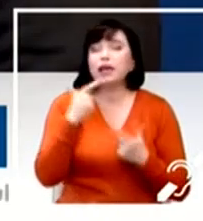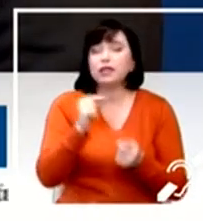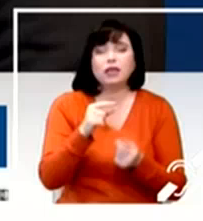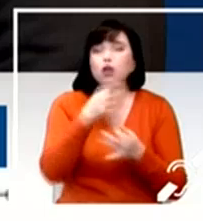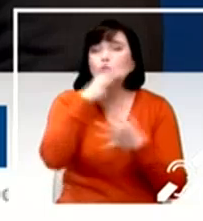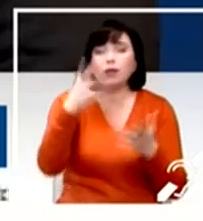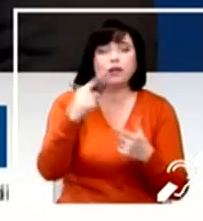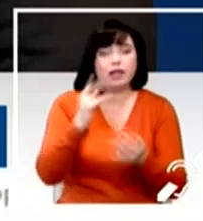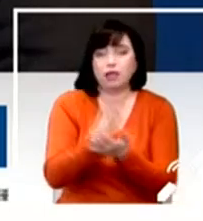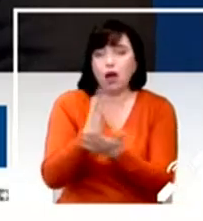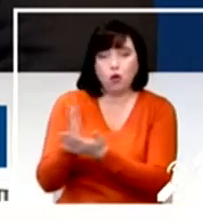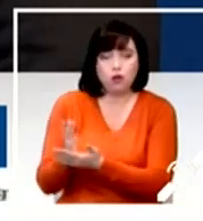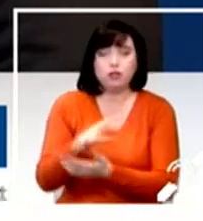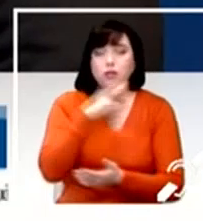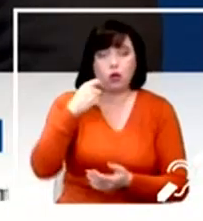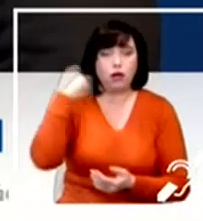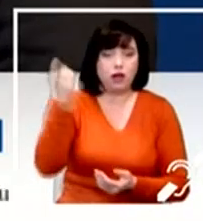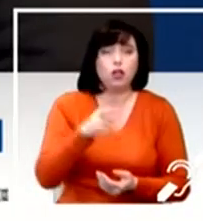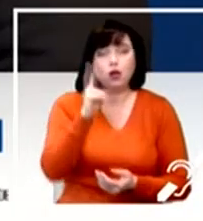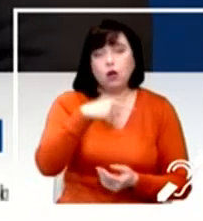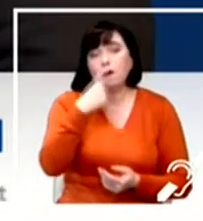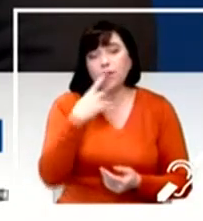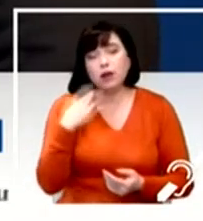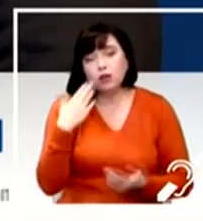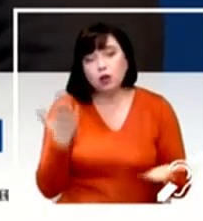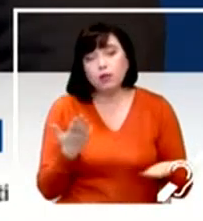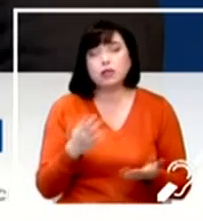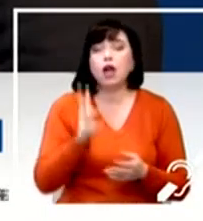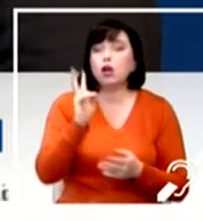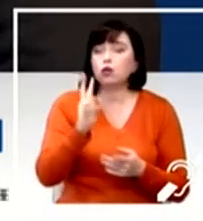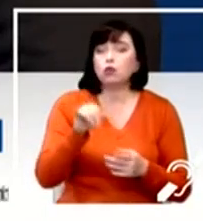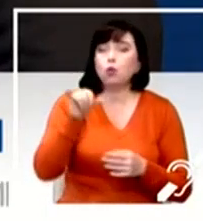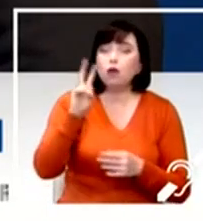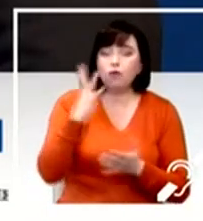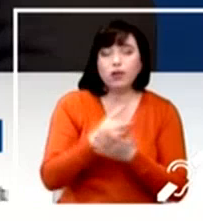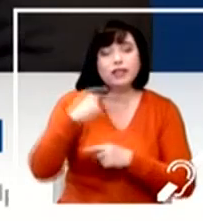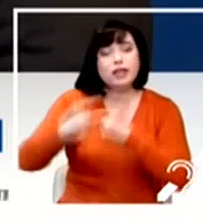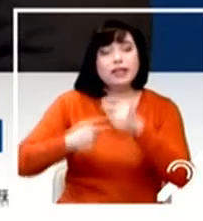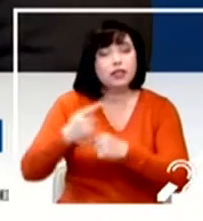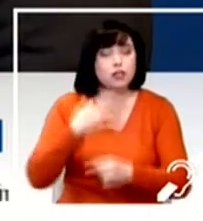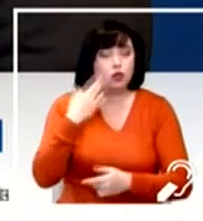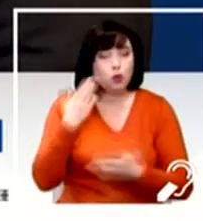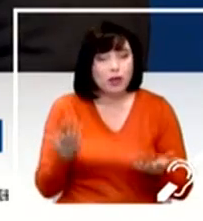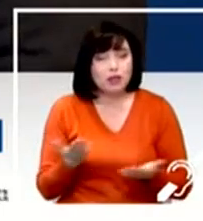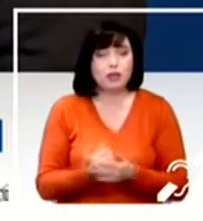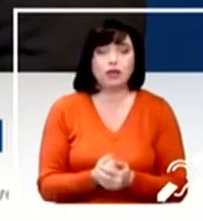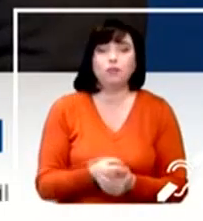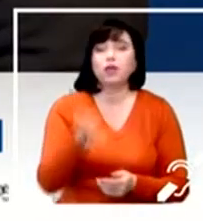afla, celor care sunt vorbitori de limbă română, celor care au tradiții românești, care